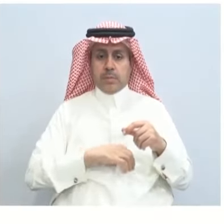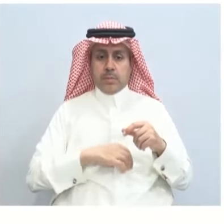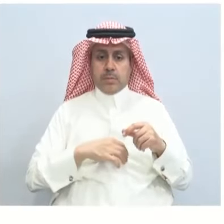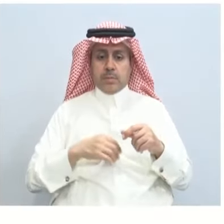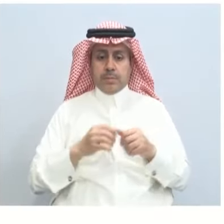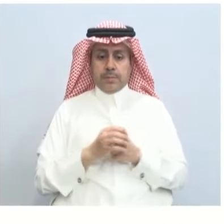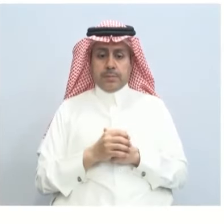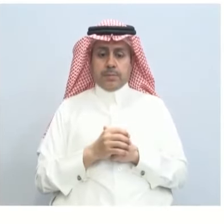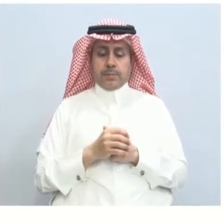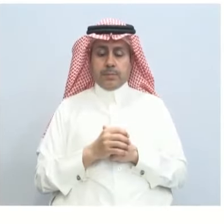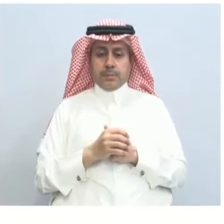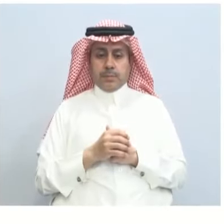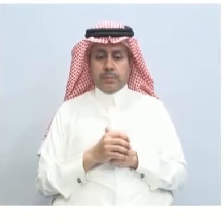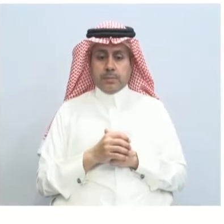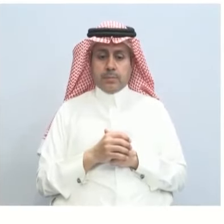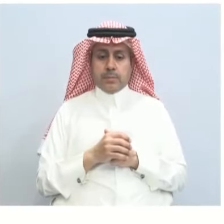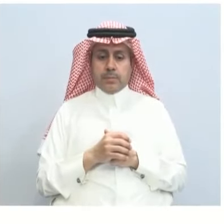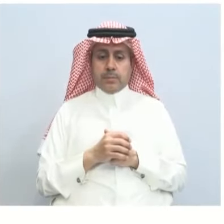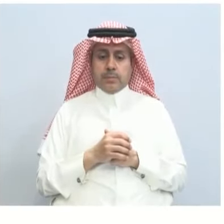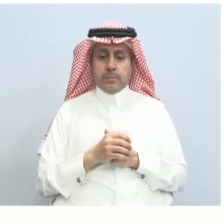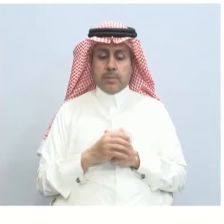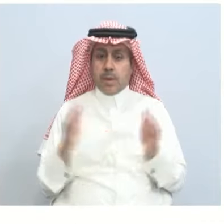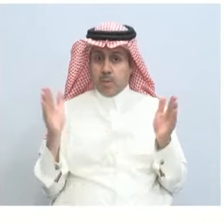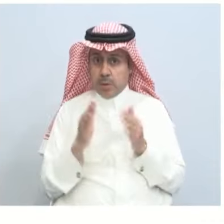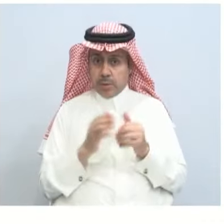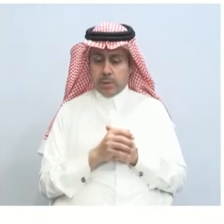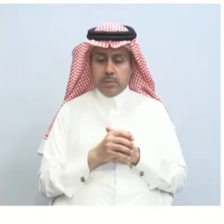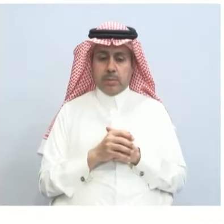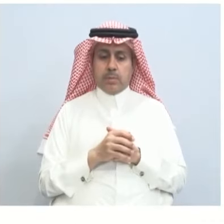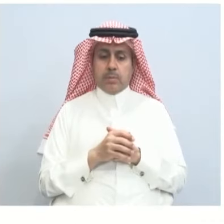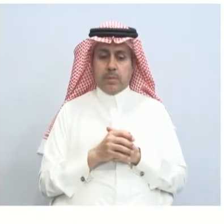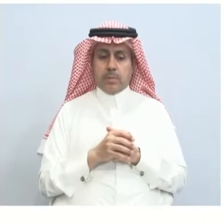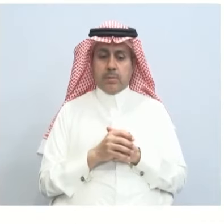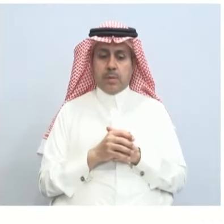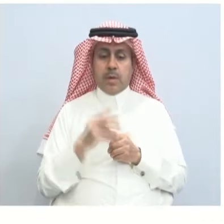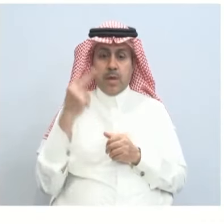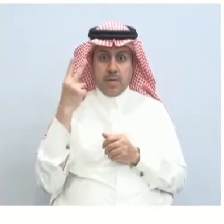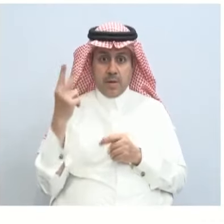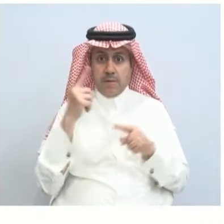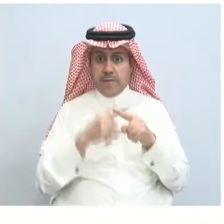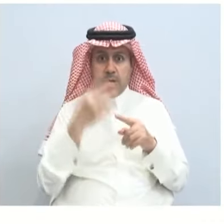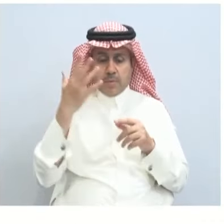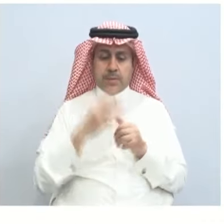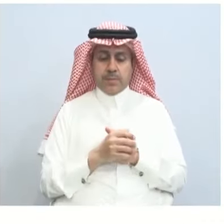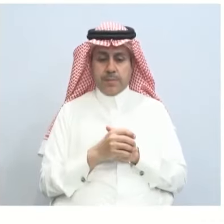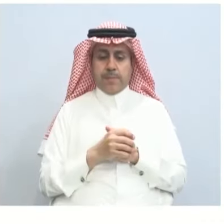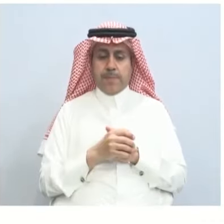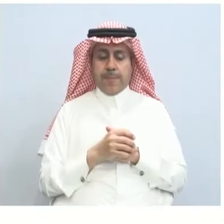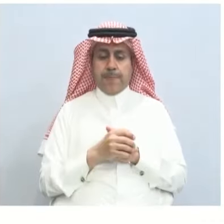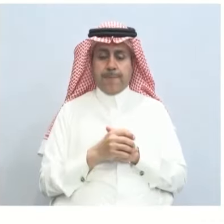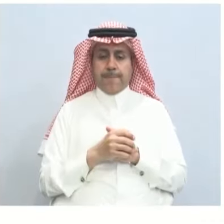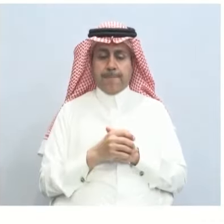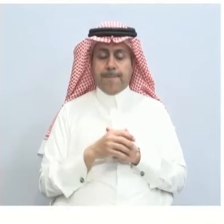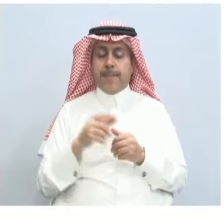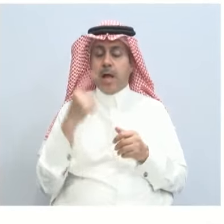وعمودها واحسب اللي هو المحدده المتبقيه بالنسبه لي ف 2 في 5 بتعطيني 10 2 في